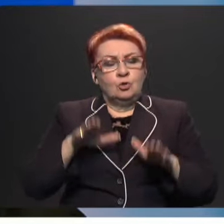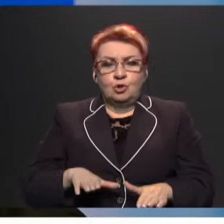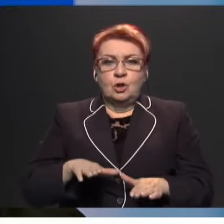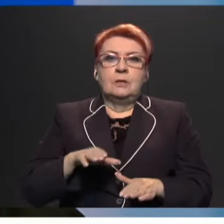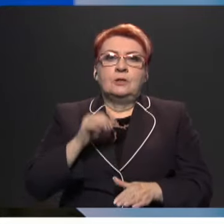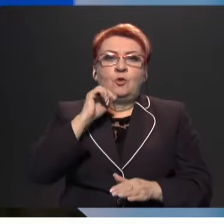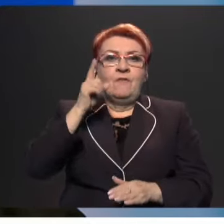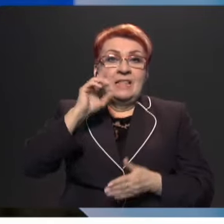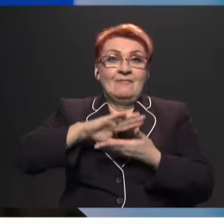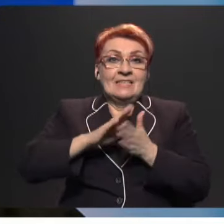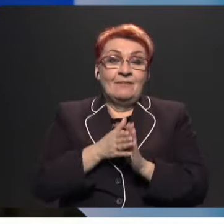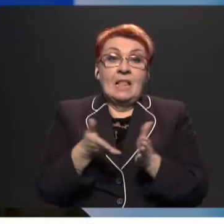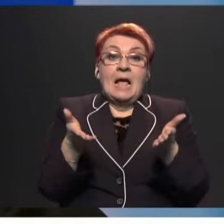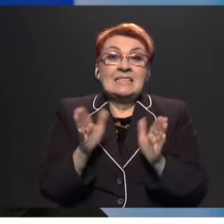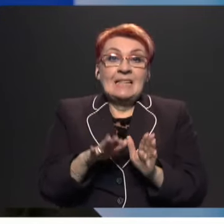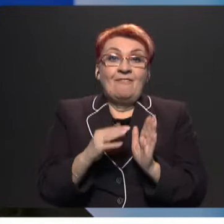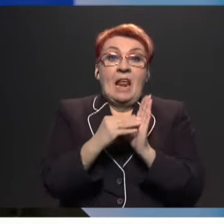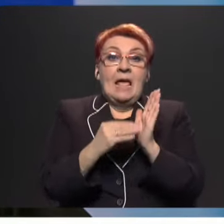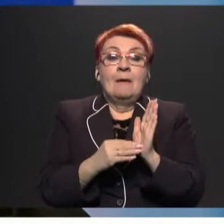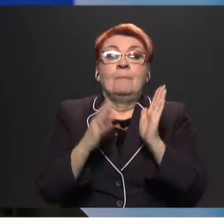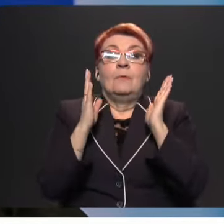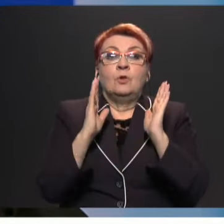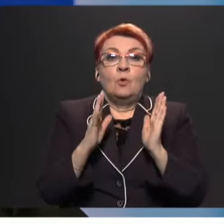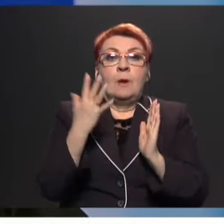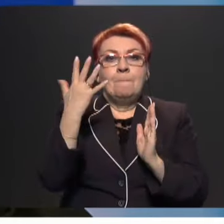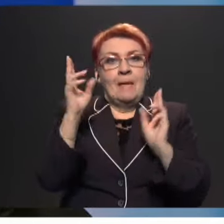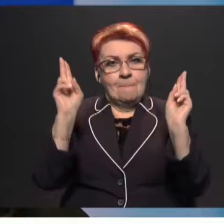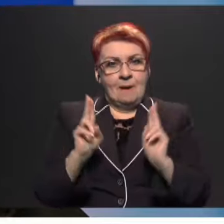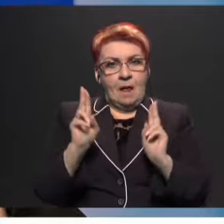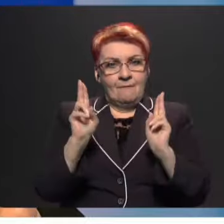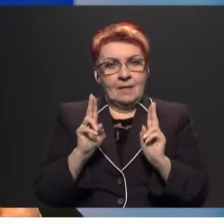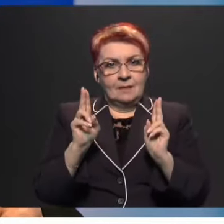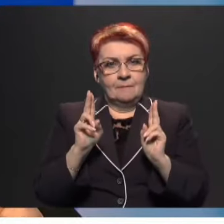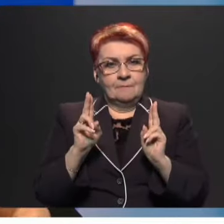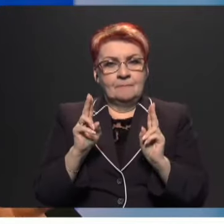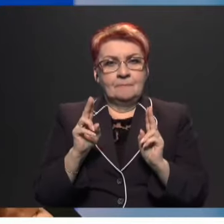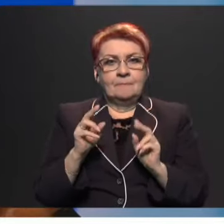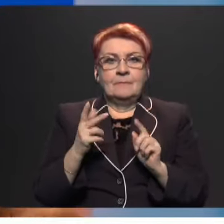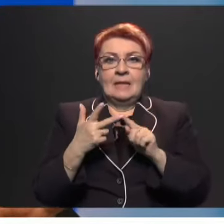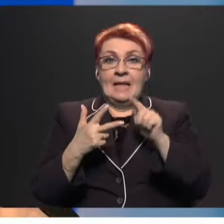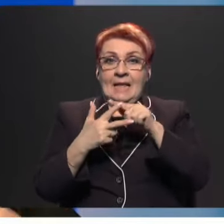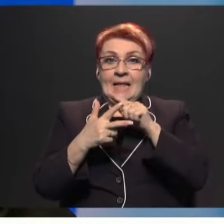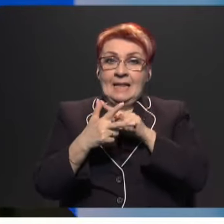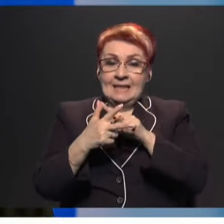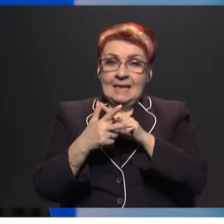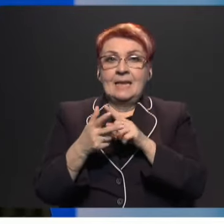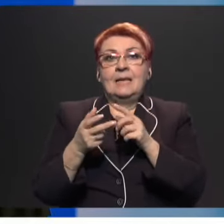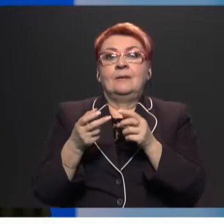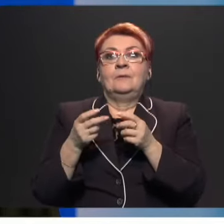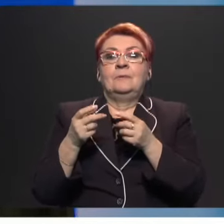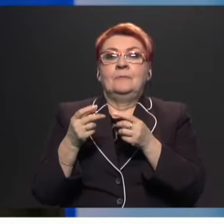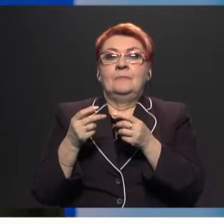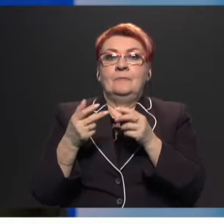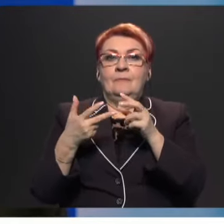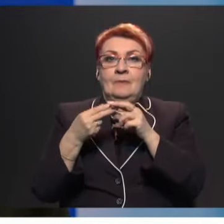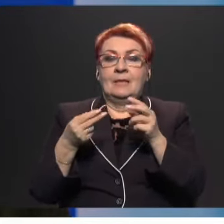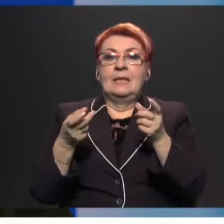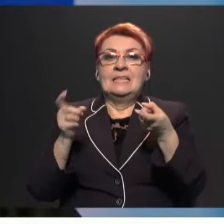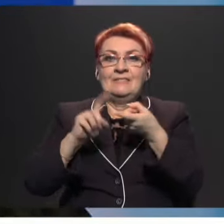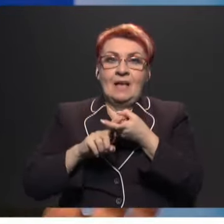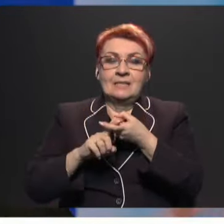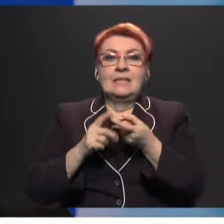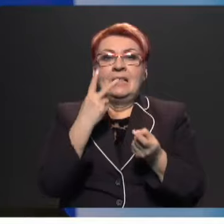мы оставляем только 5 правил. Три связанных с церемониальной частью, 2 с нравственной.